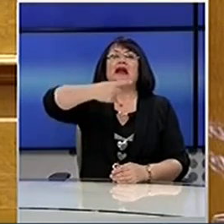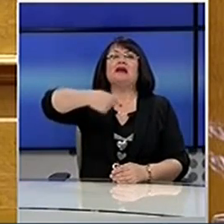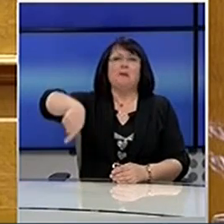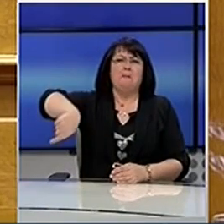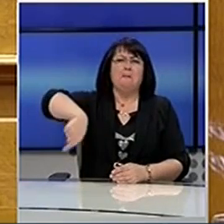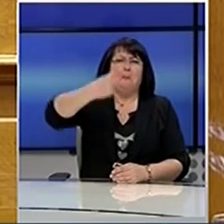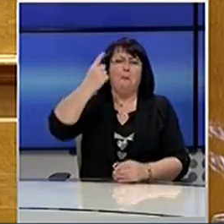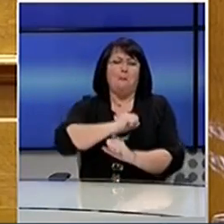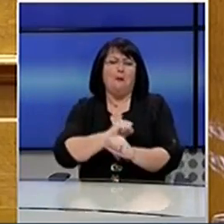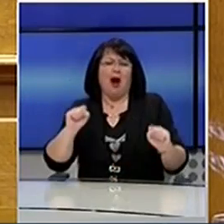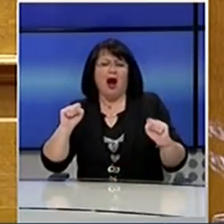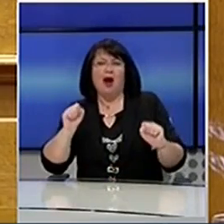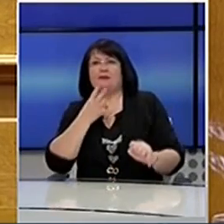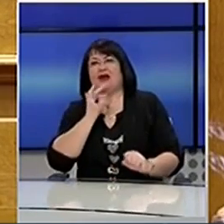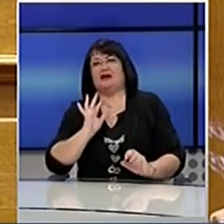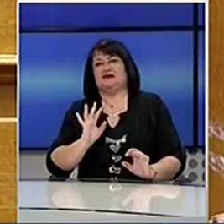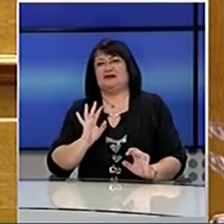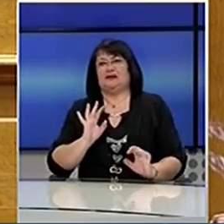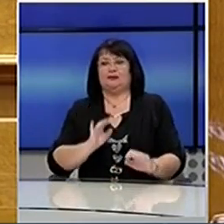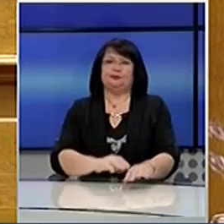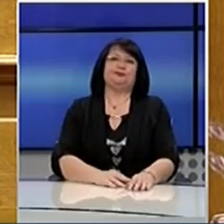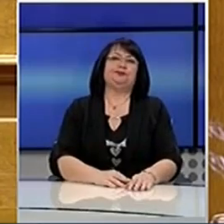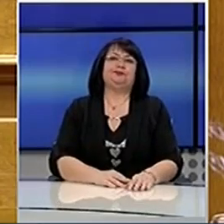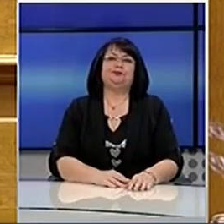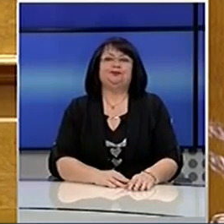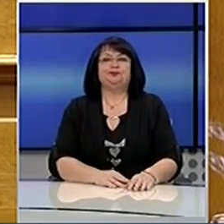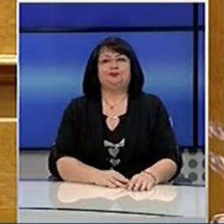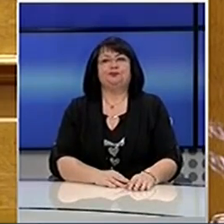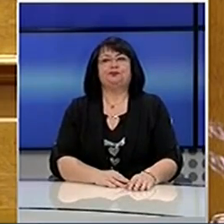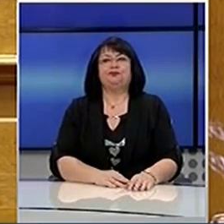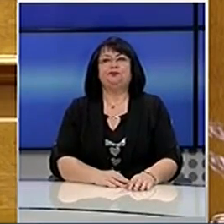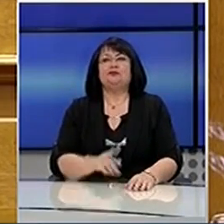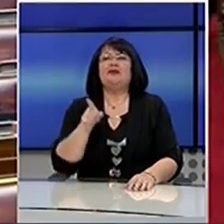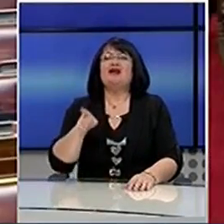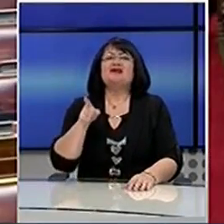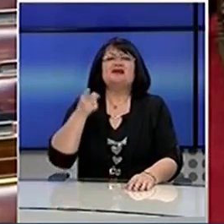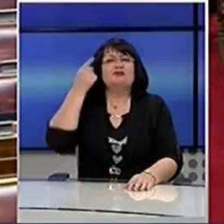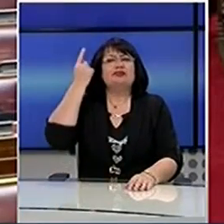ανέξοδης πλειοδοσίας και ανεύθυνης καταγγελίας.